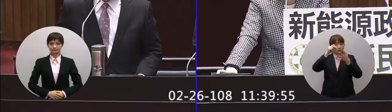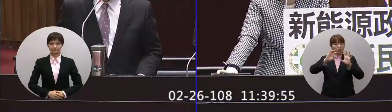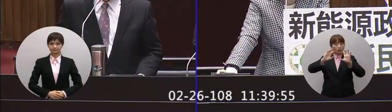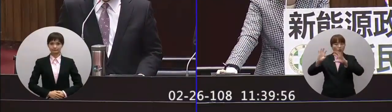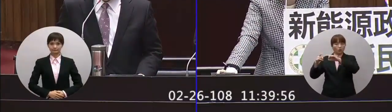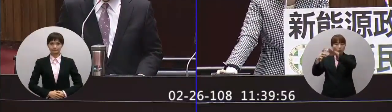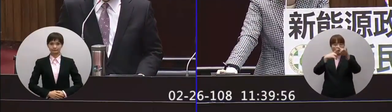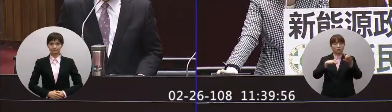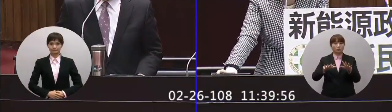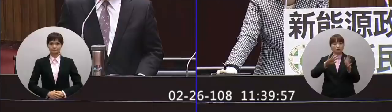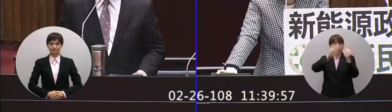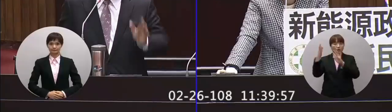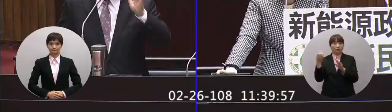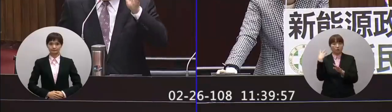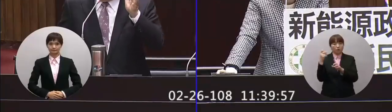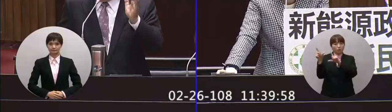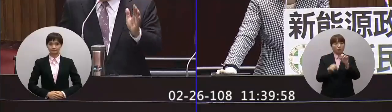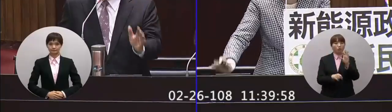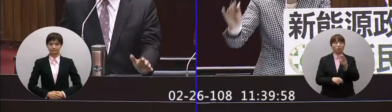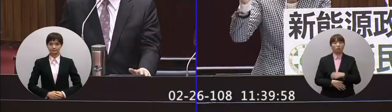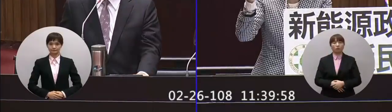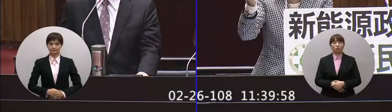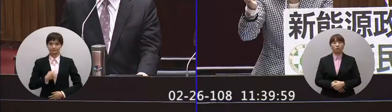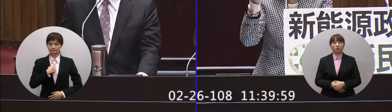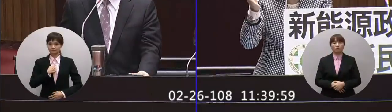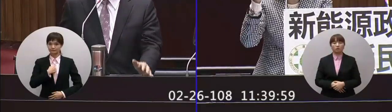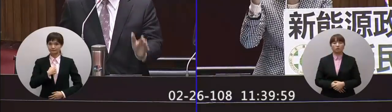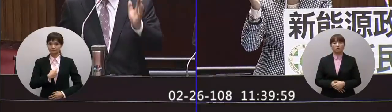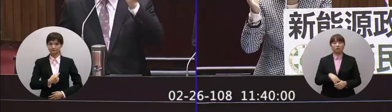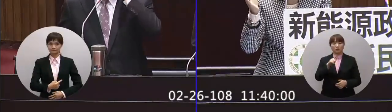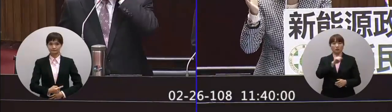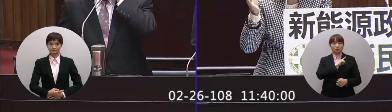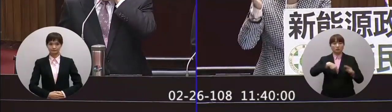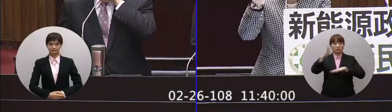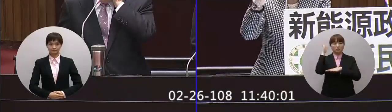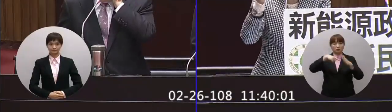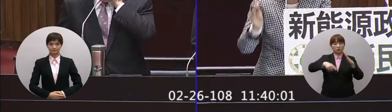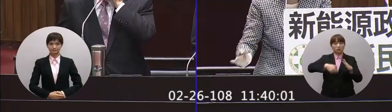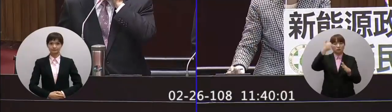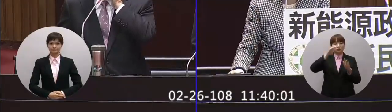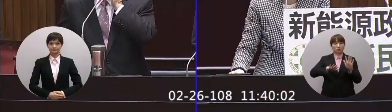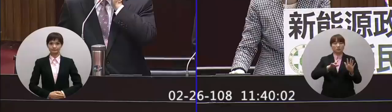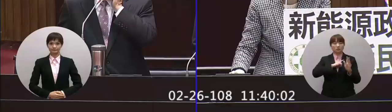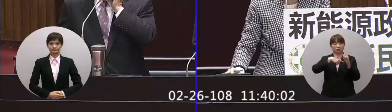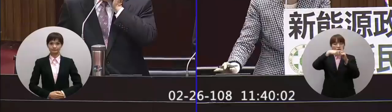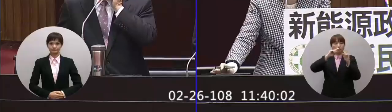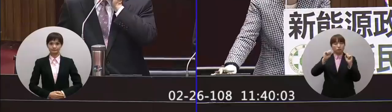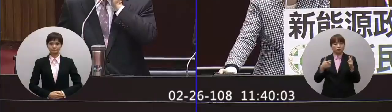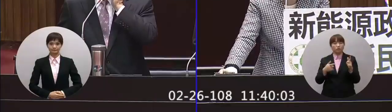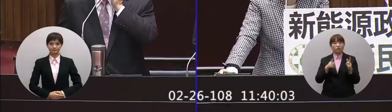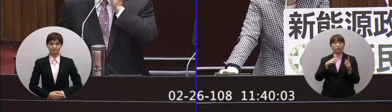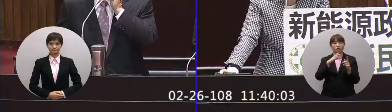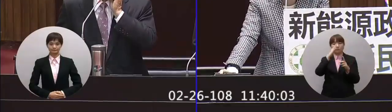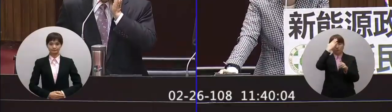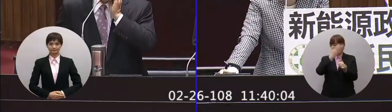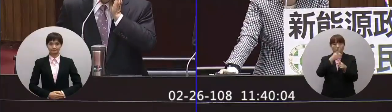际的趋势跟潮流？ 这个我会。 你有没有？你既然贵为行政院院长，你现在的高度不一样了。我麻烦你看